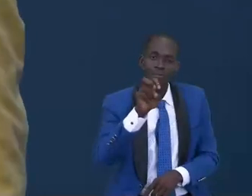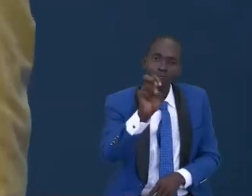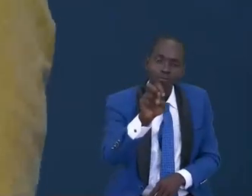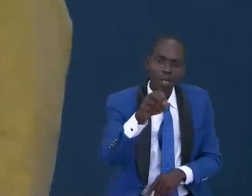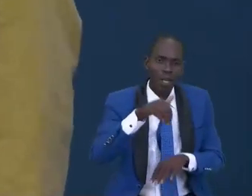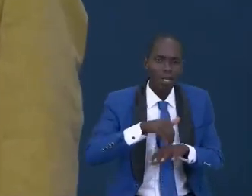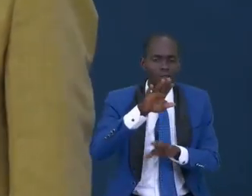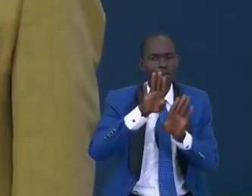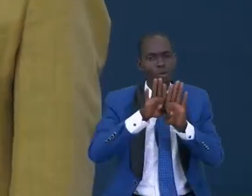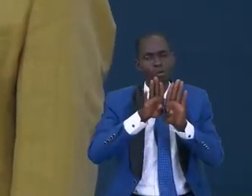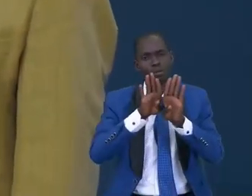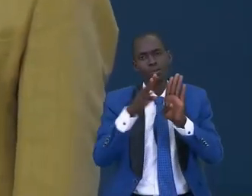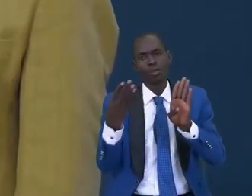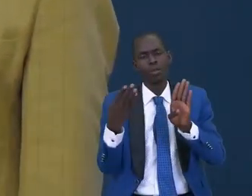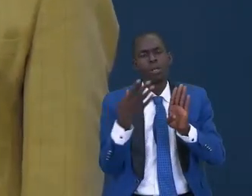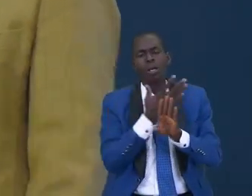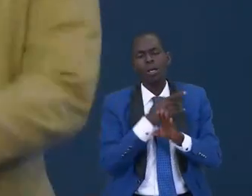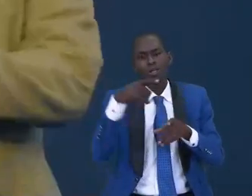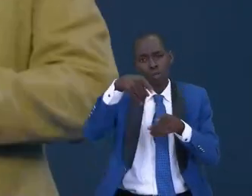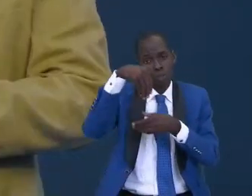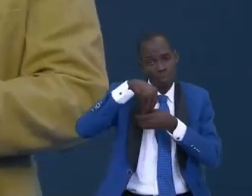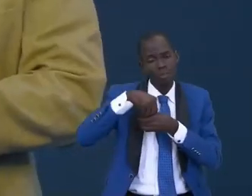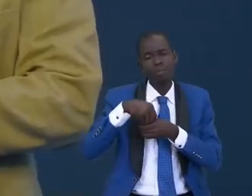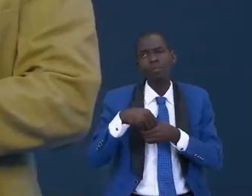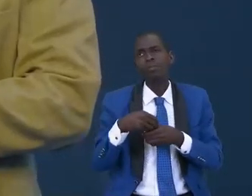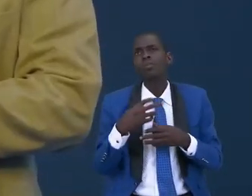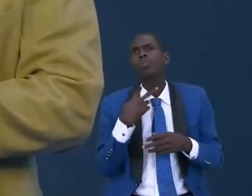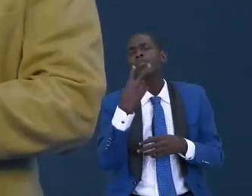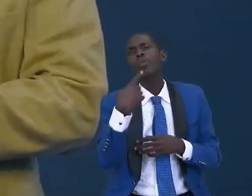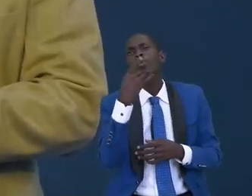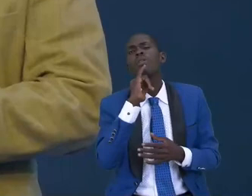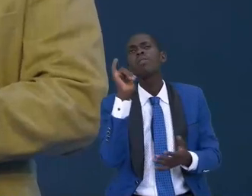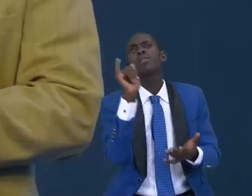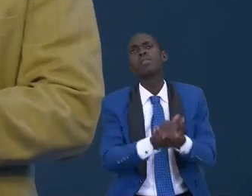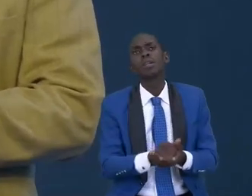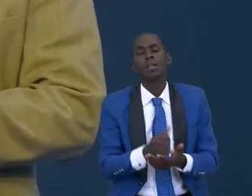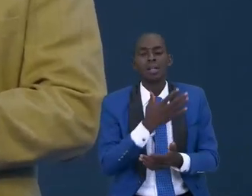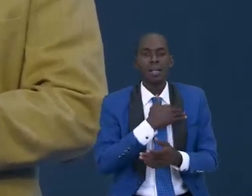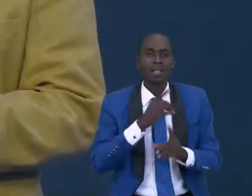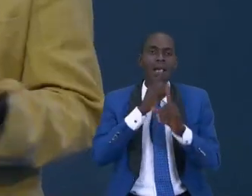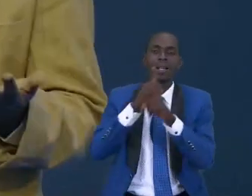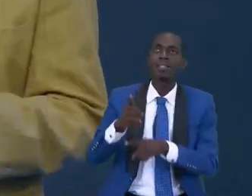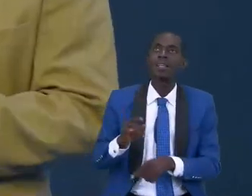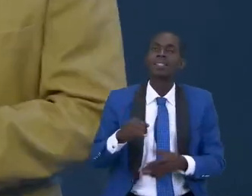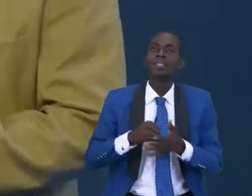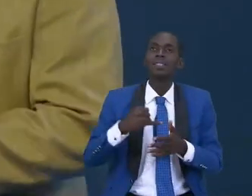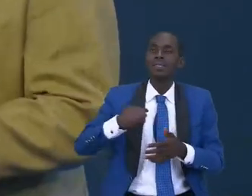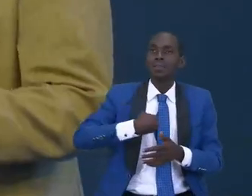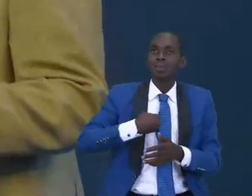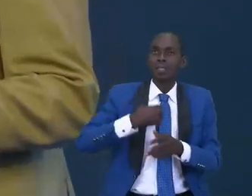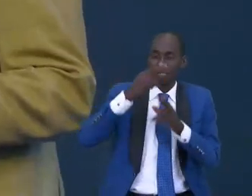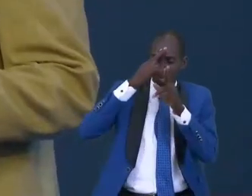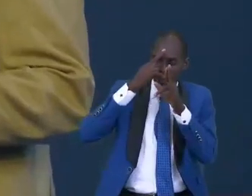toi et tape à ta porte. Et tu dis, qui est-ce? Il dit, c'est l'honorable telle